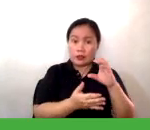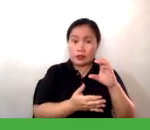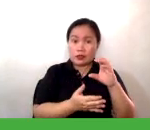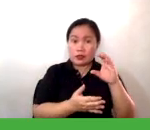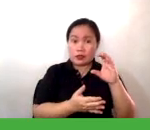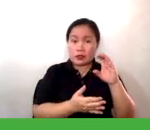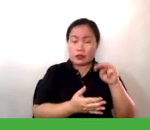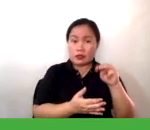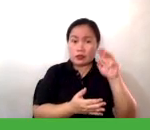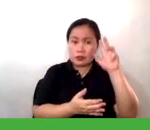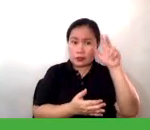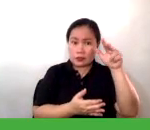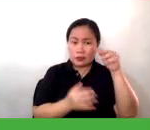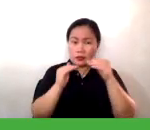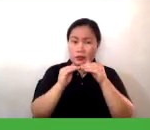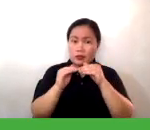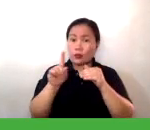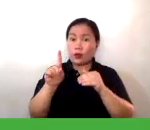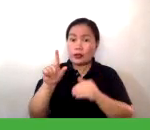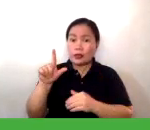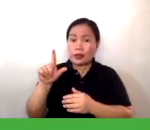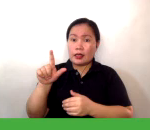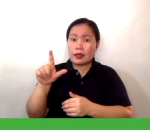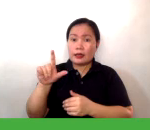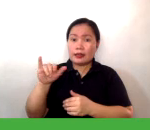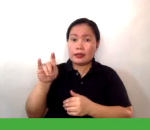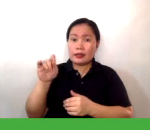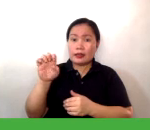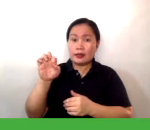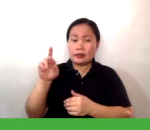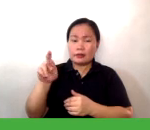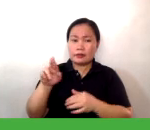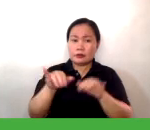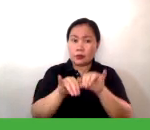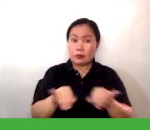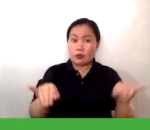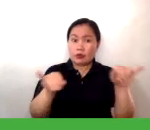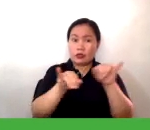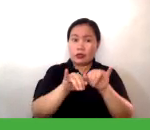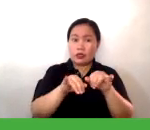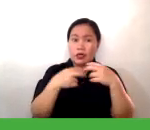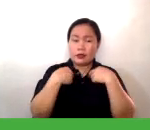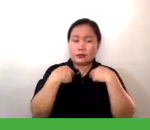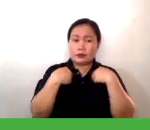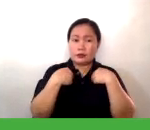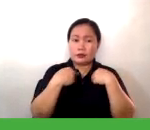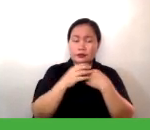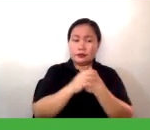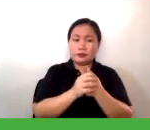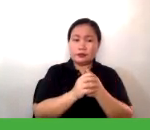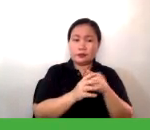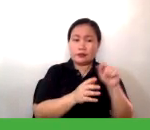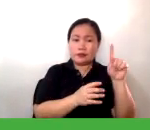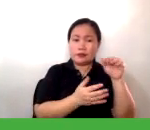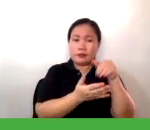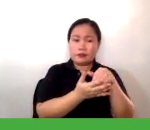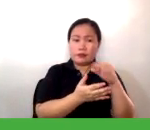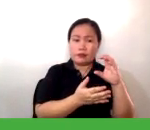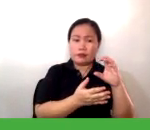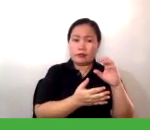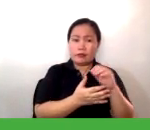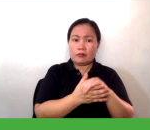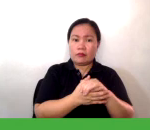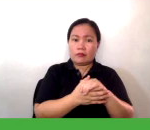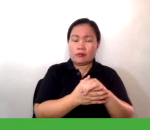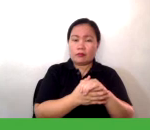ang 1,000 cubic centimeters is equivalent to 1 liter. So, kailangan magkaroon tayo ng